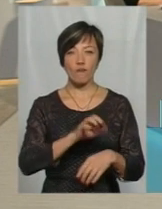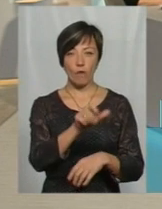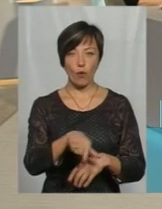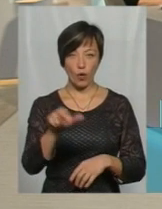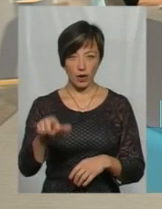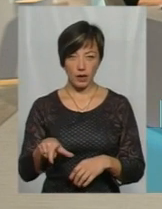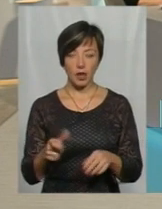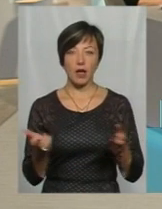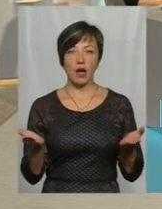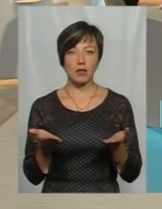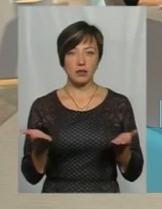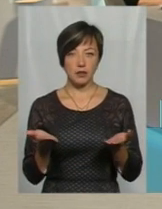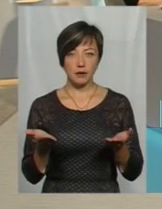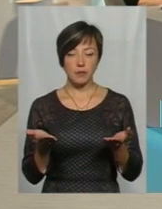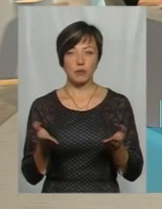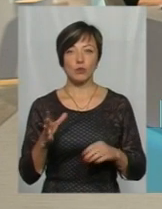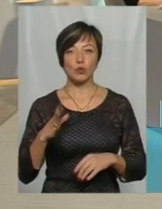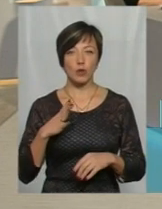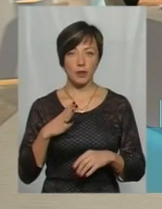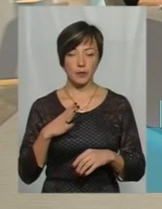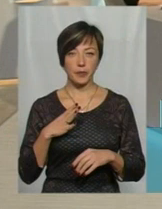хворих, які були